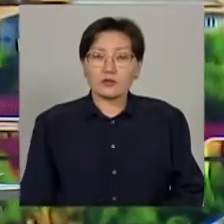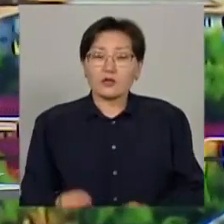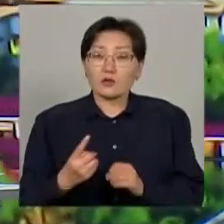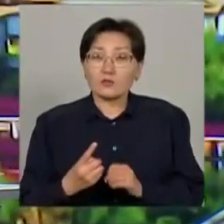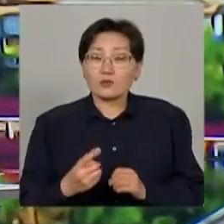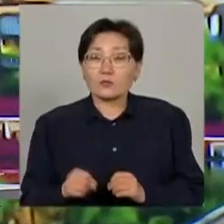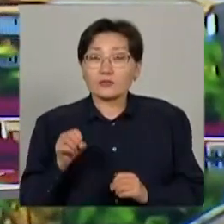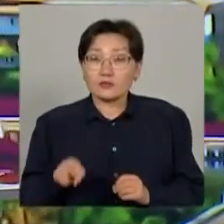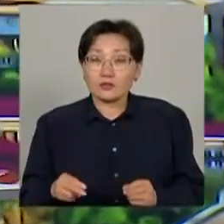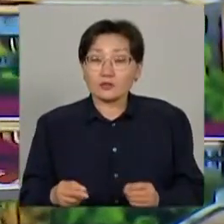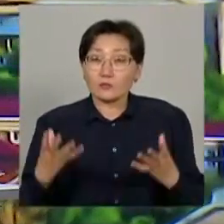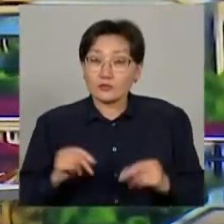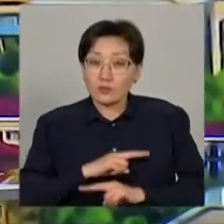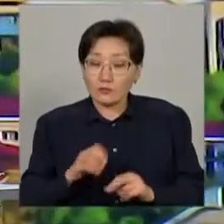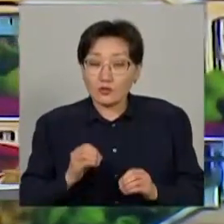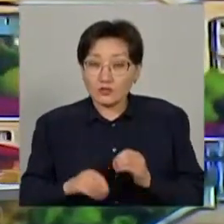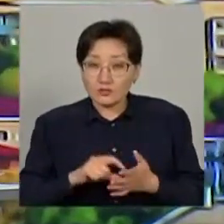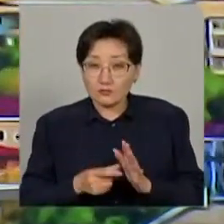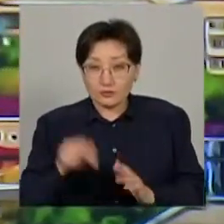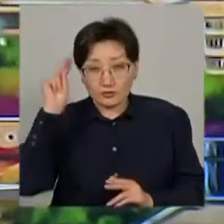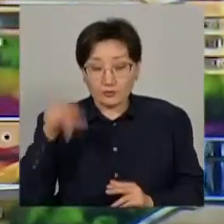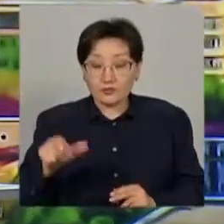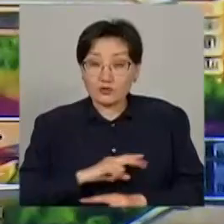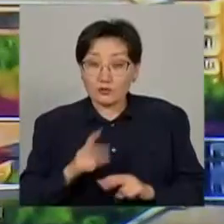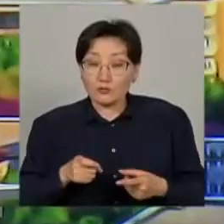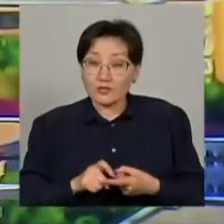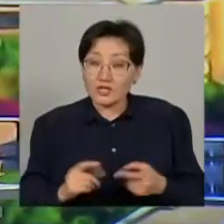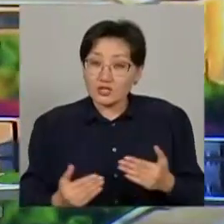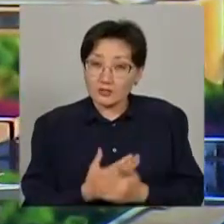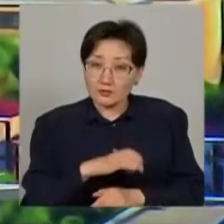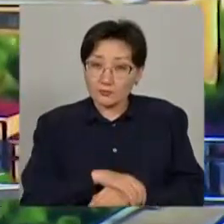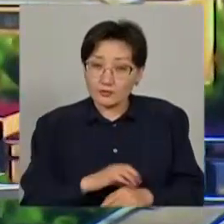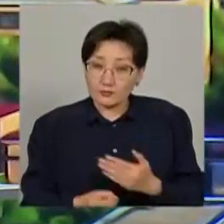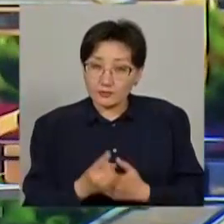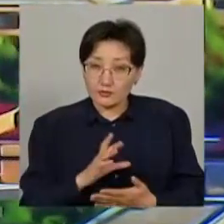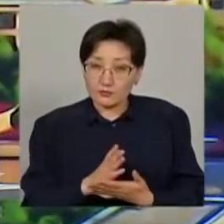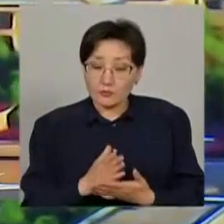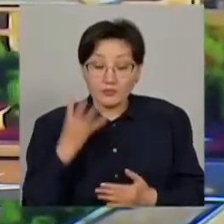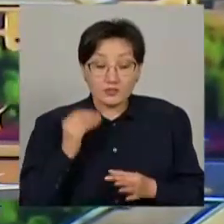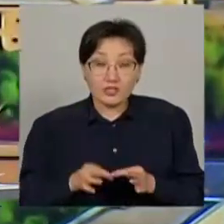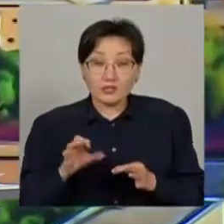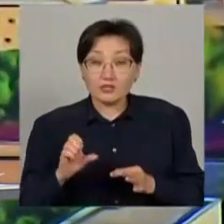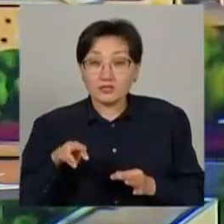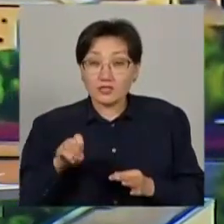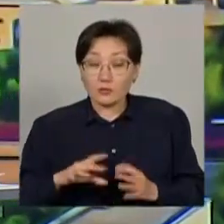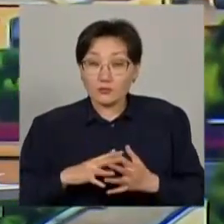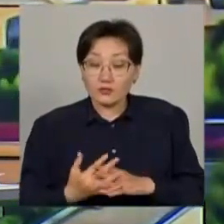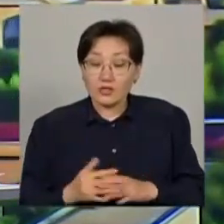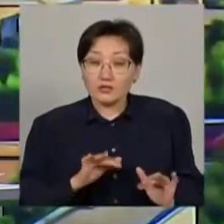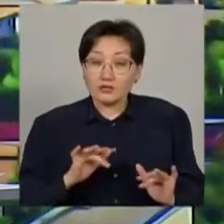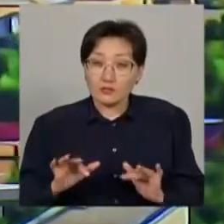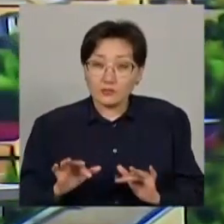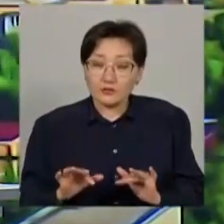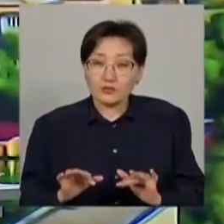11 сәуірде қайтыс болған 10-шы сынып оқушысының өліміне қатысты жаңа деректер пайда болды. Алматы облысы Сат ауылындағы істің ақ